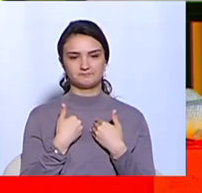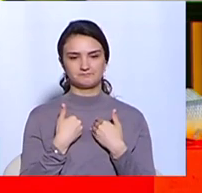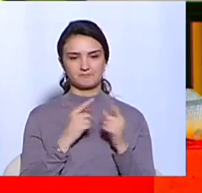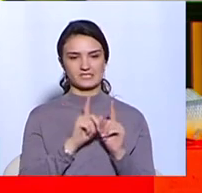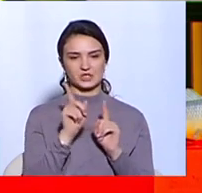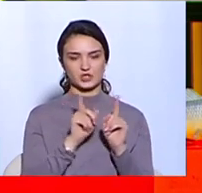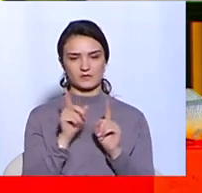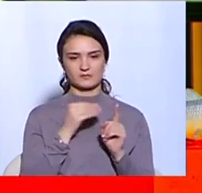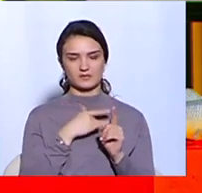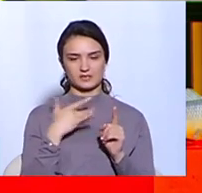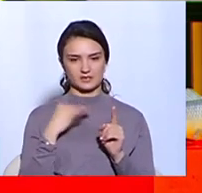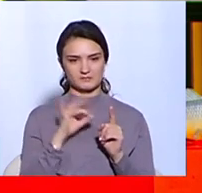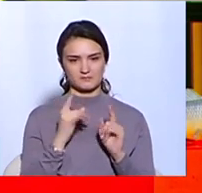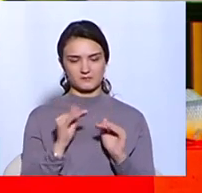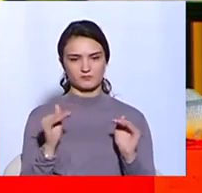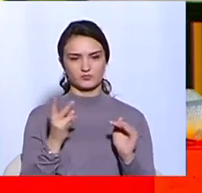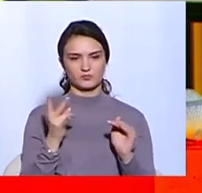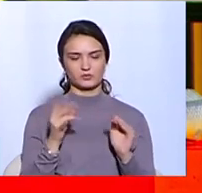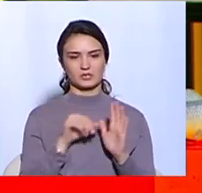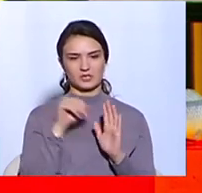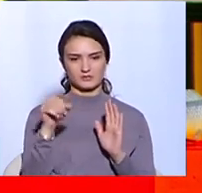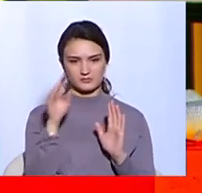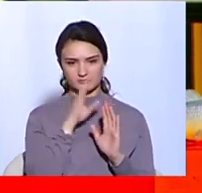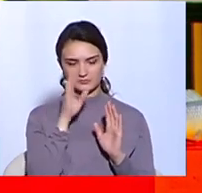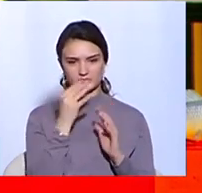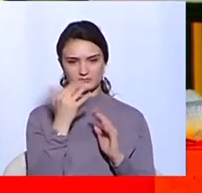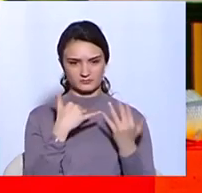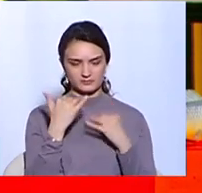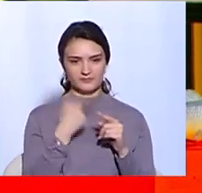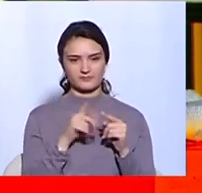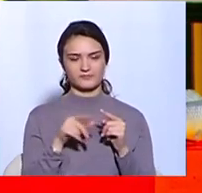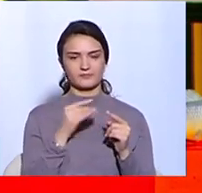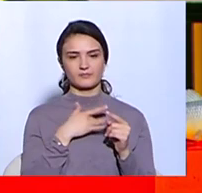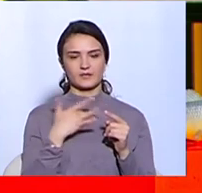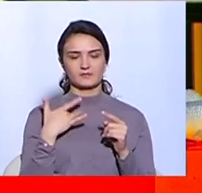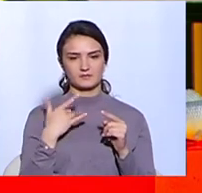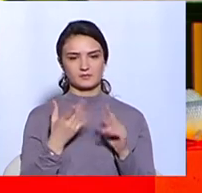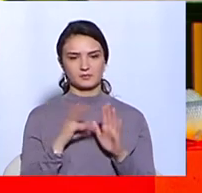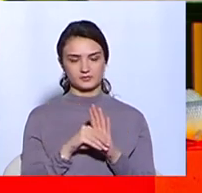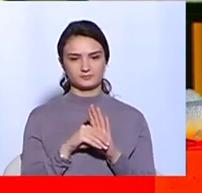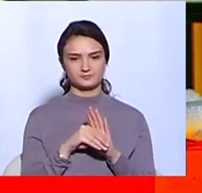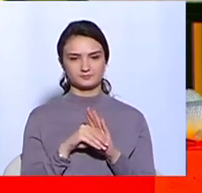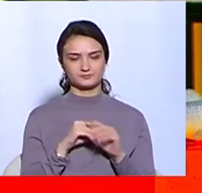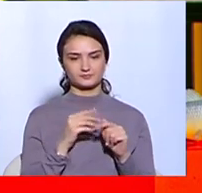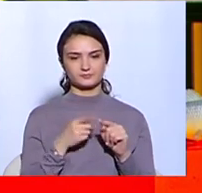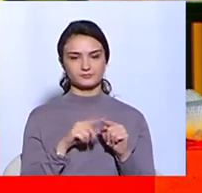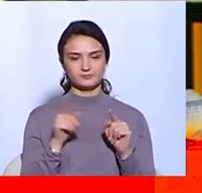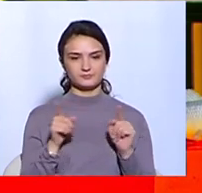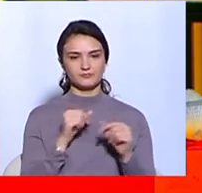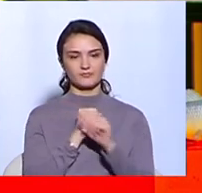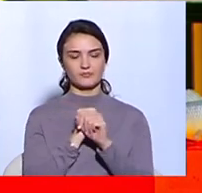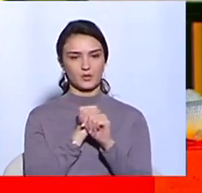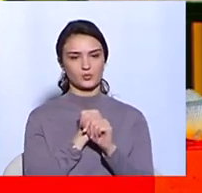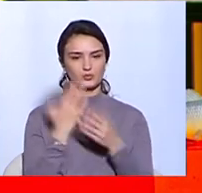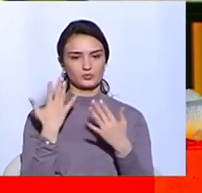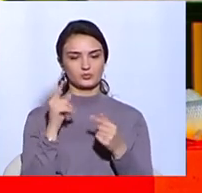ტიტოვანის მტვერთან დაკავშირებით, ბავშვები რომ უნდა გავიყვანოთ, მაინცდამაინც აი ამ დამტვერვის აქტიურ ფაზაში მოხვდეთ ამა თუ იმ საკურორტო